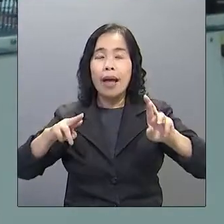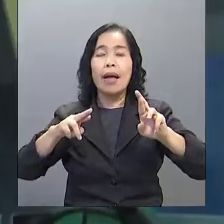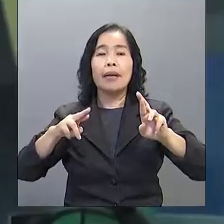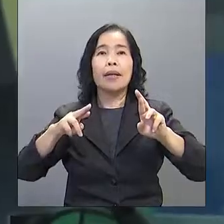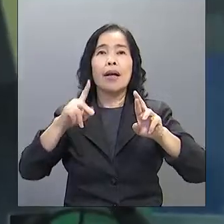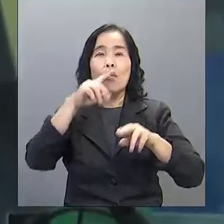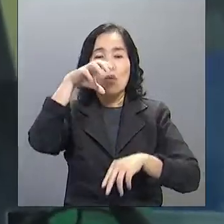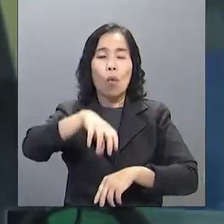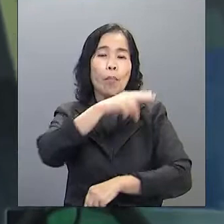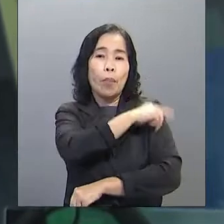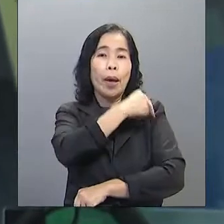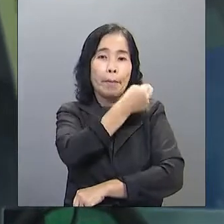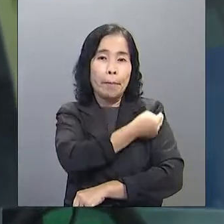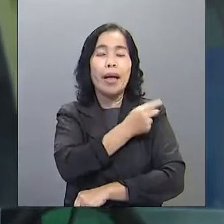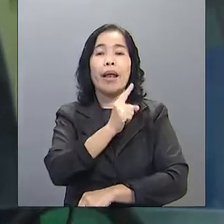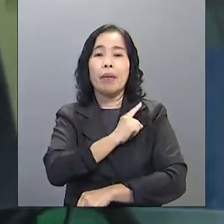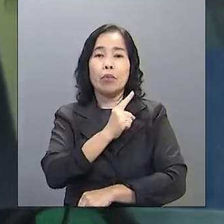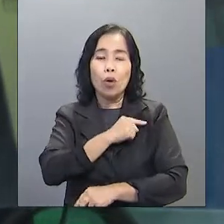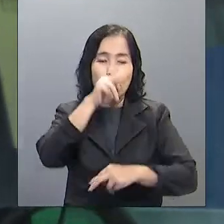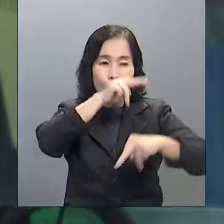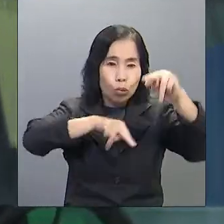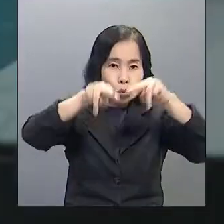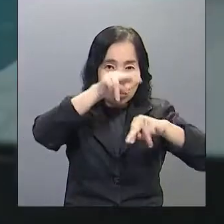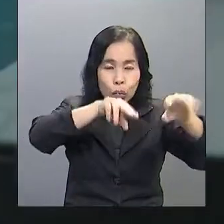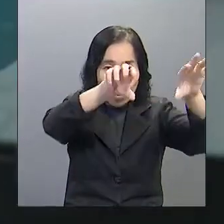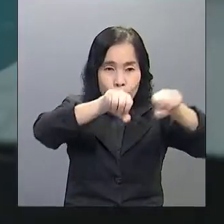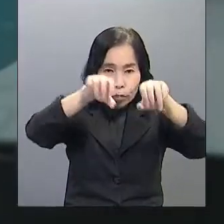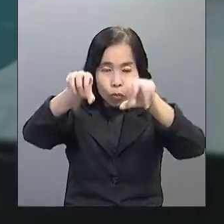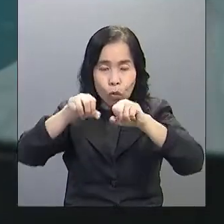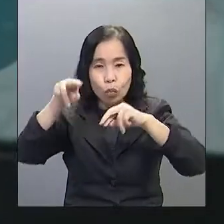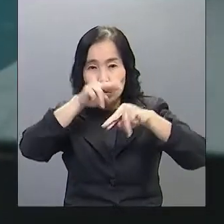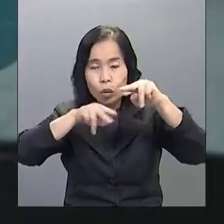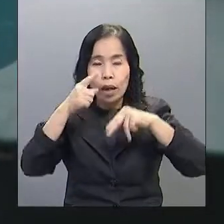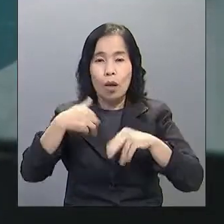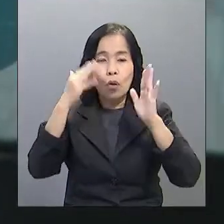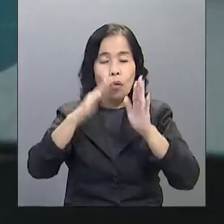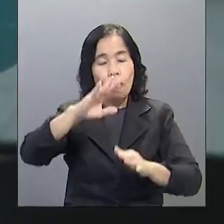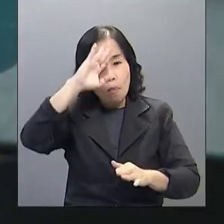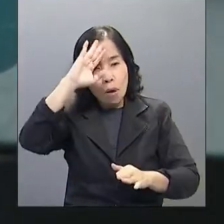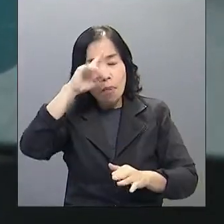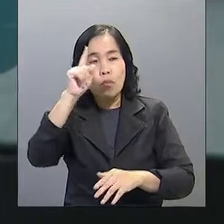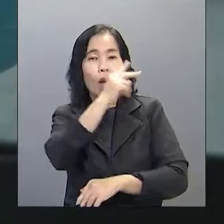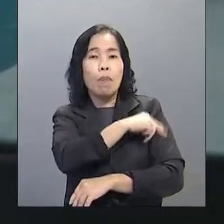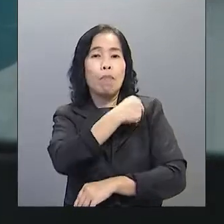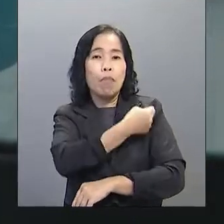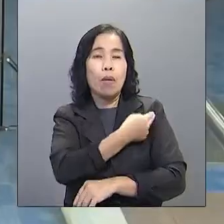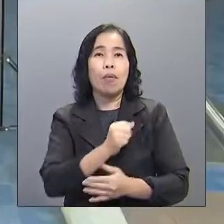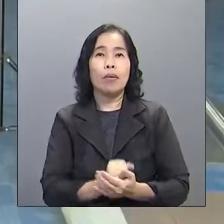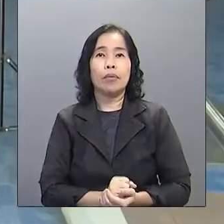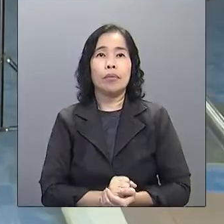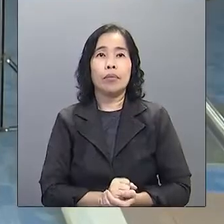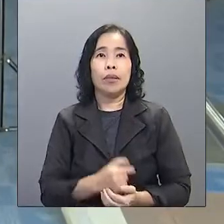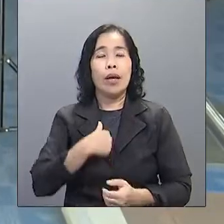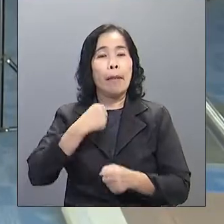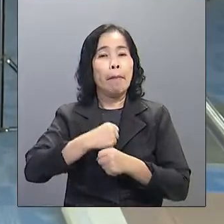องการแพทย์ดำเนินการเฝ้าระวังค้นหาและนำผู้ป่วยเข้าสู่กระบวนการรักษา ทุกเคสเราจะตาม